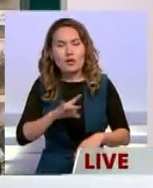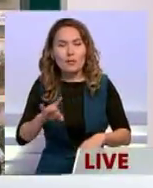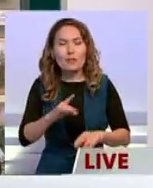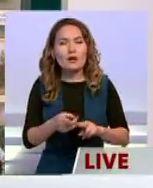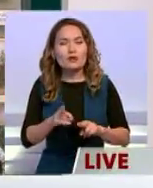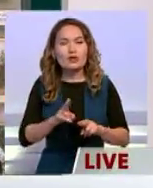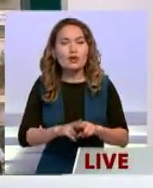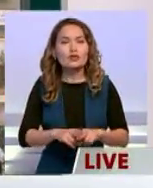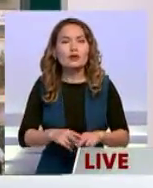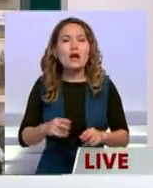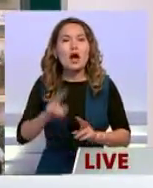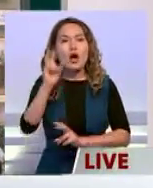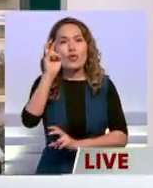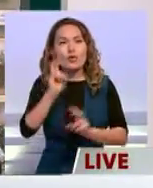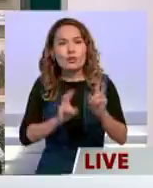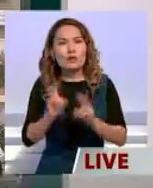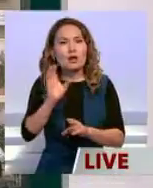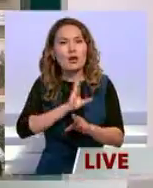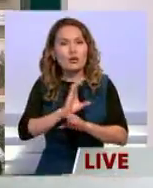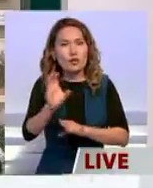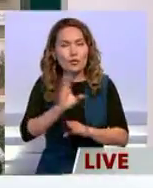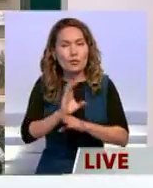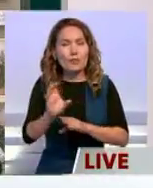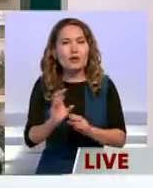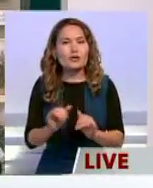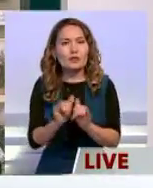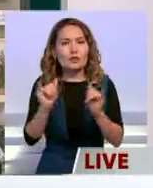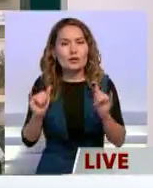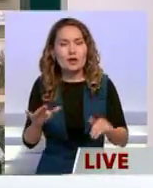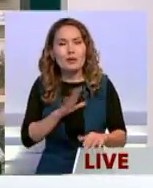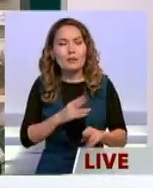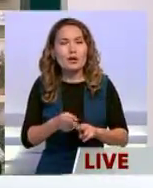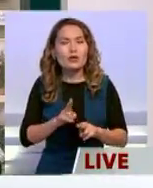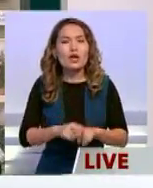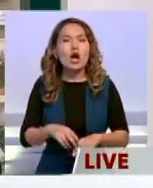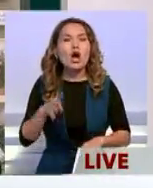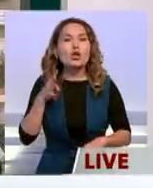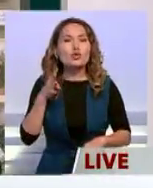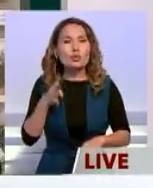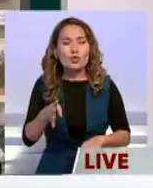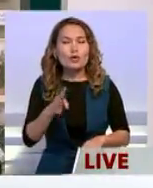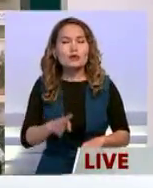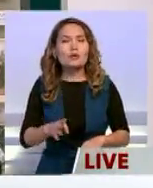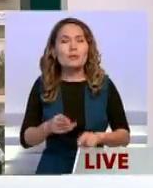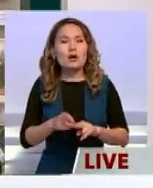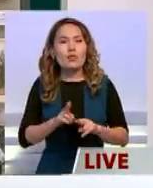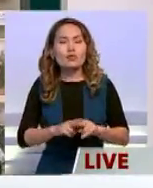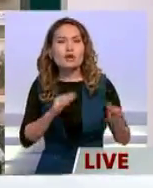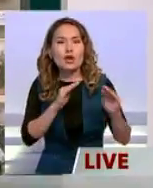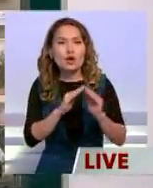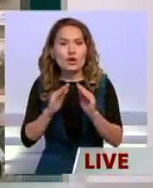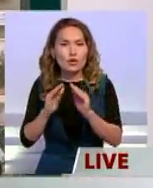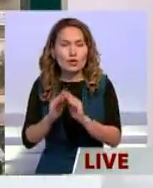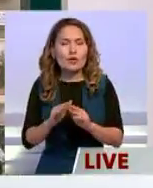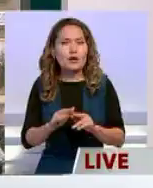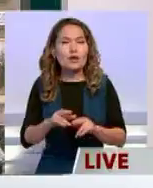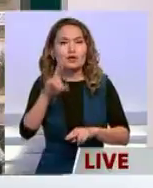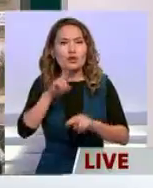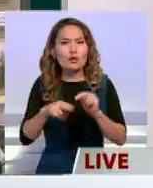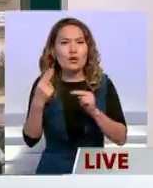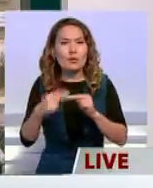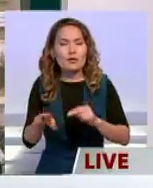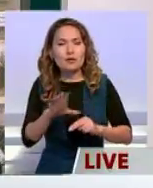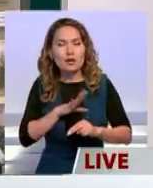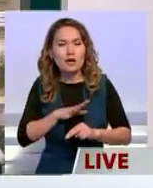көлемі 3000 есеге өсті. 4 миллион шаршы метр баспана, 60 мектеп, 80 балабақша, 100-ден астам